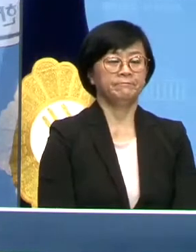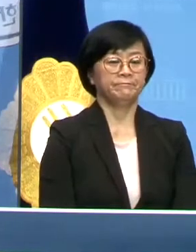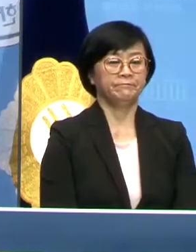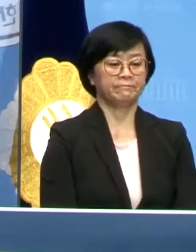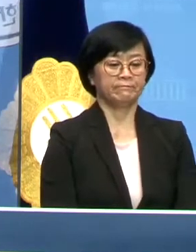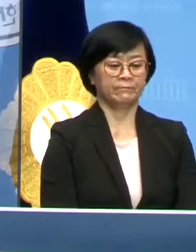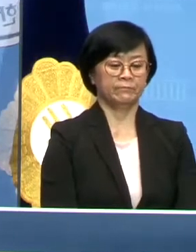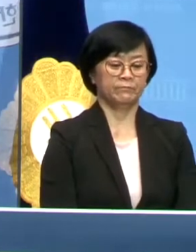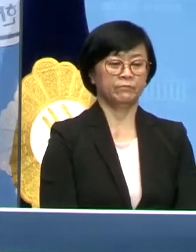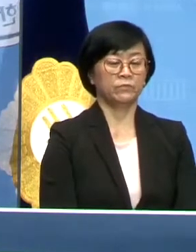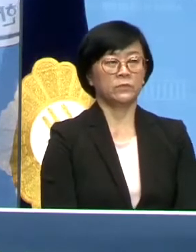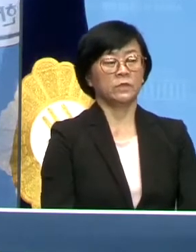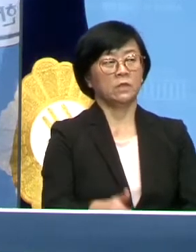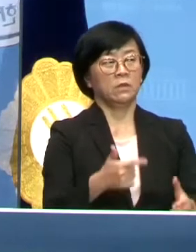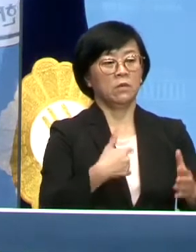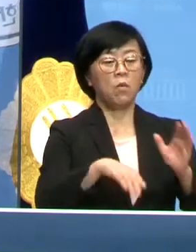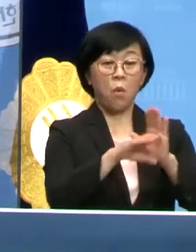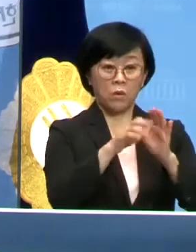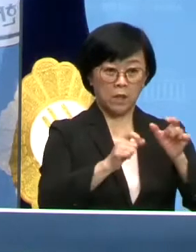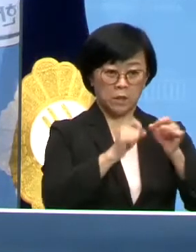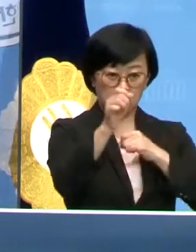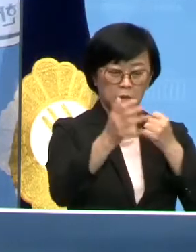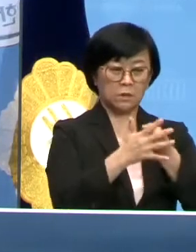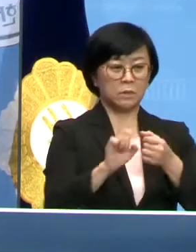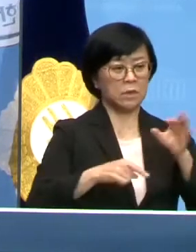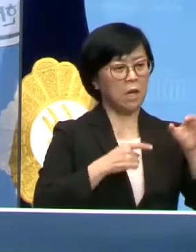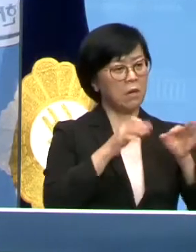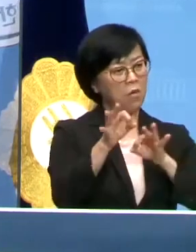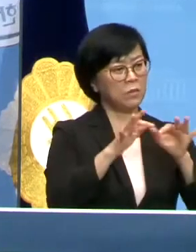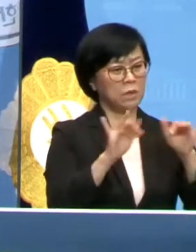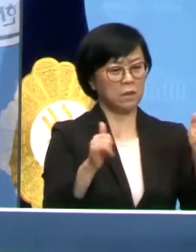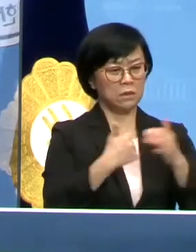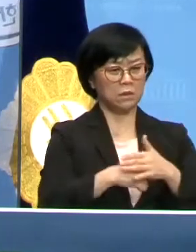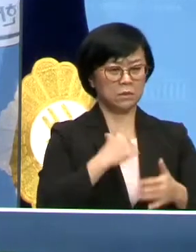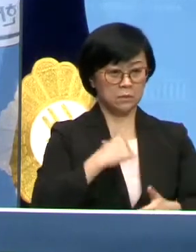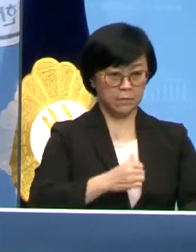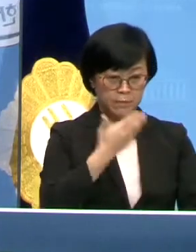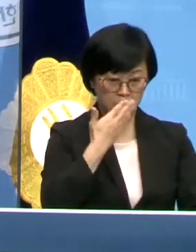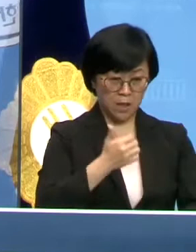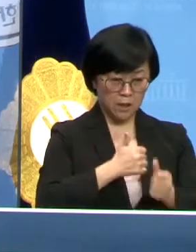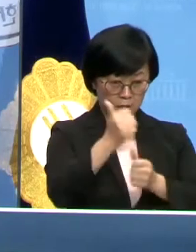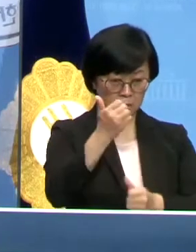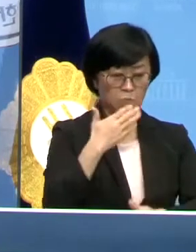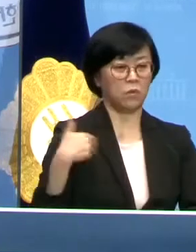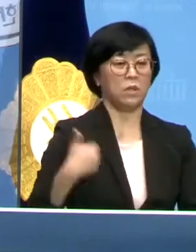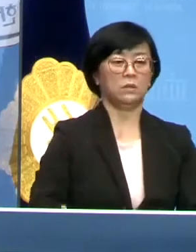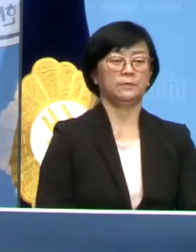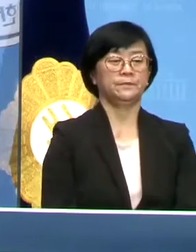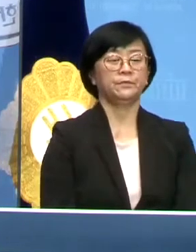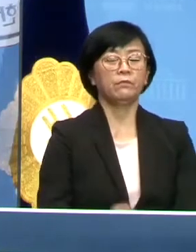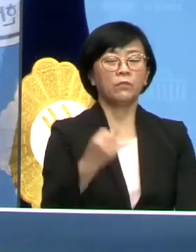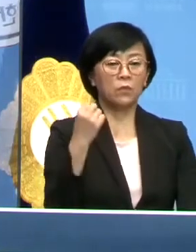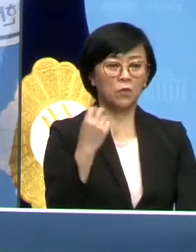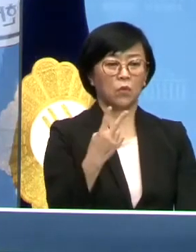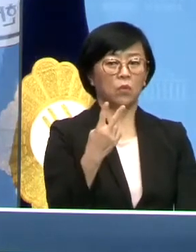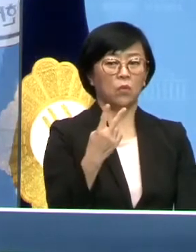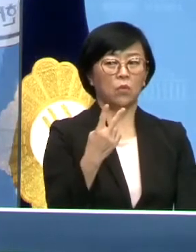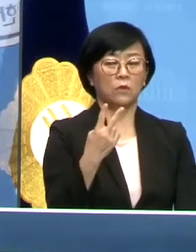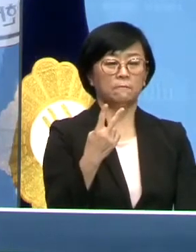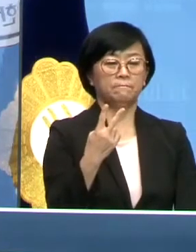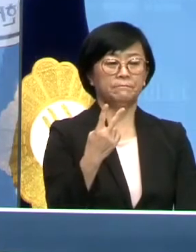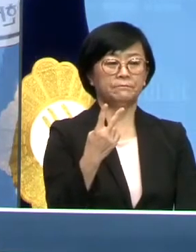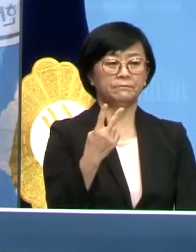코로나가 길어지고 있습니다 자영업자들 언제까지 버틸 수 있을지 모르겠습니다 또 다시